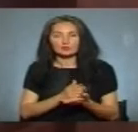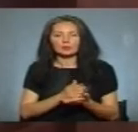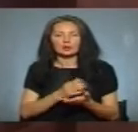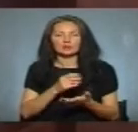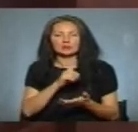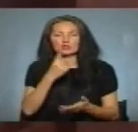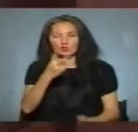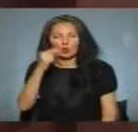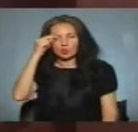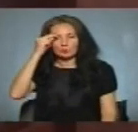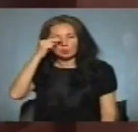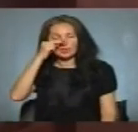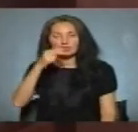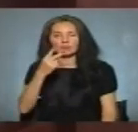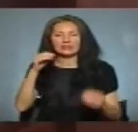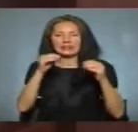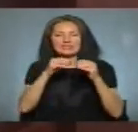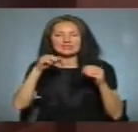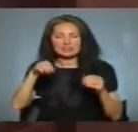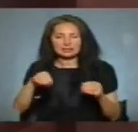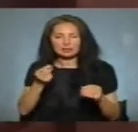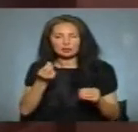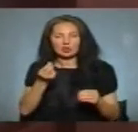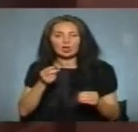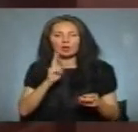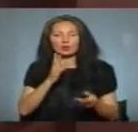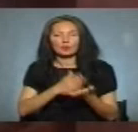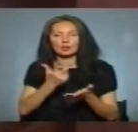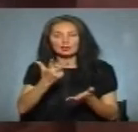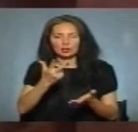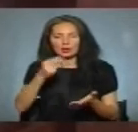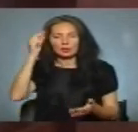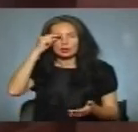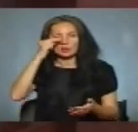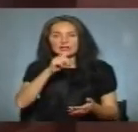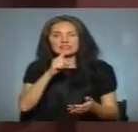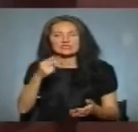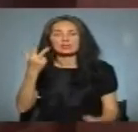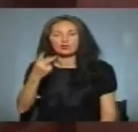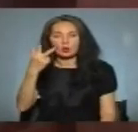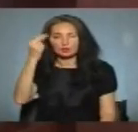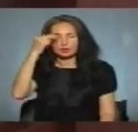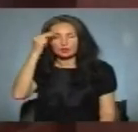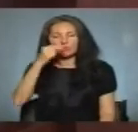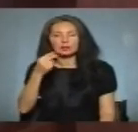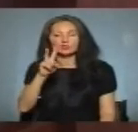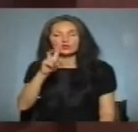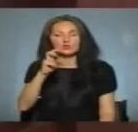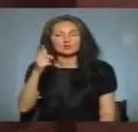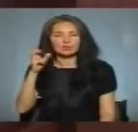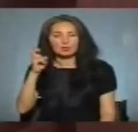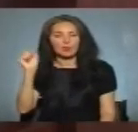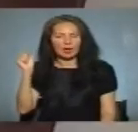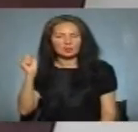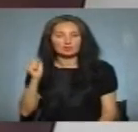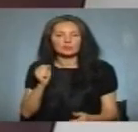двох предметів 10 тисяч і вже хто має 3 предмети, саме з трьох предметів 200 балів, то зрозуміло, що 15